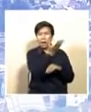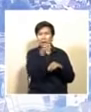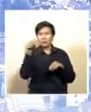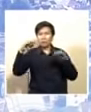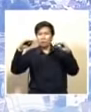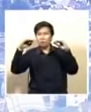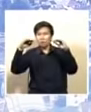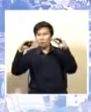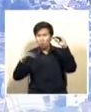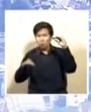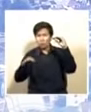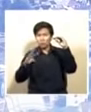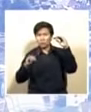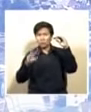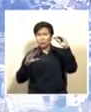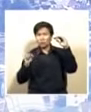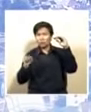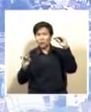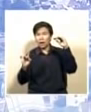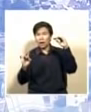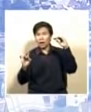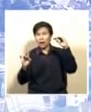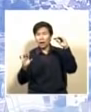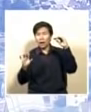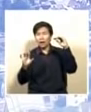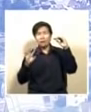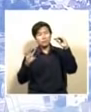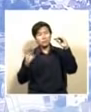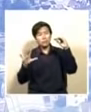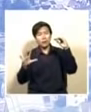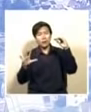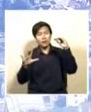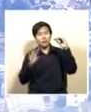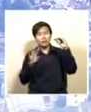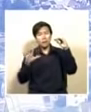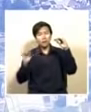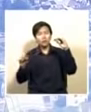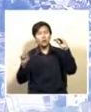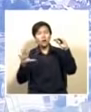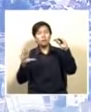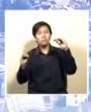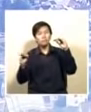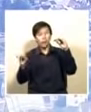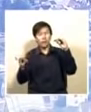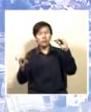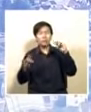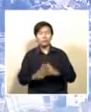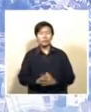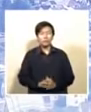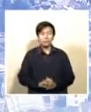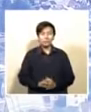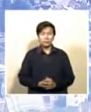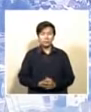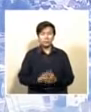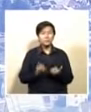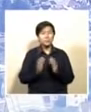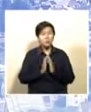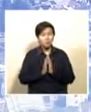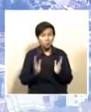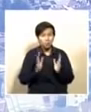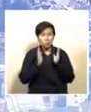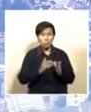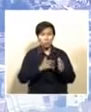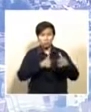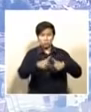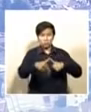นะฮะมีตัวเลขของทางด้านถนนส่วนบุคคลนะครับลดลงเพียงแค่ 41.33 นะครับ2ล้านกว่าคันเหลือ